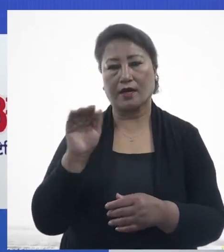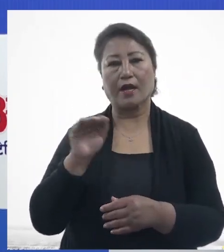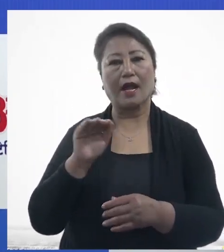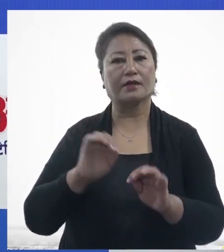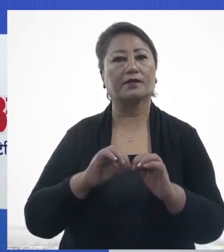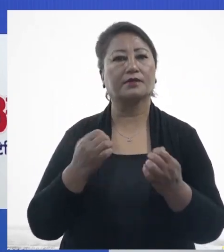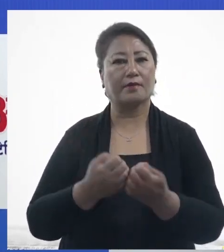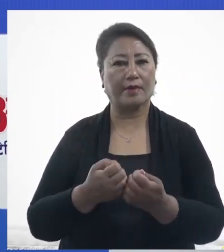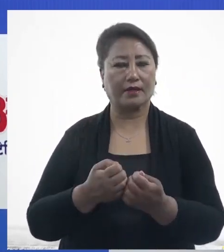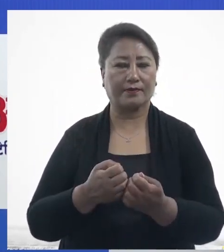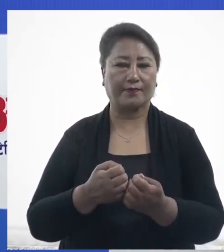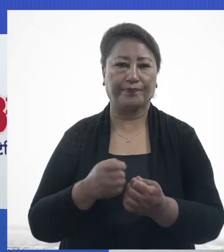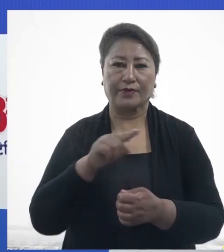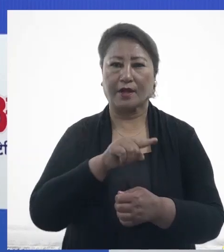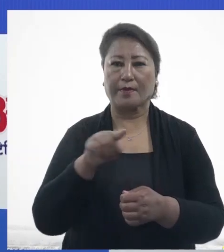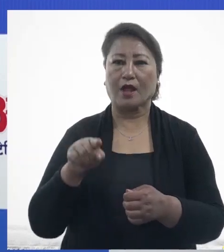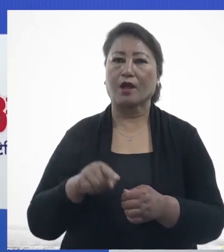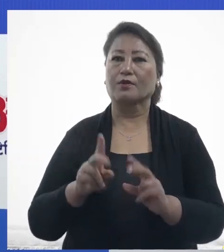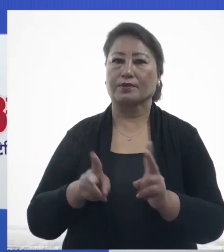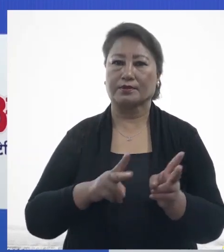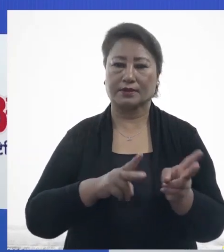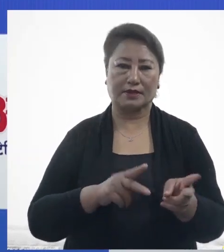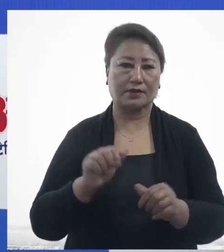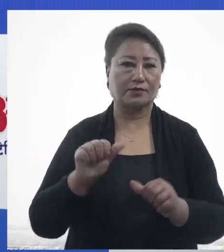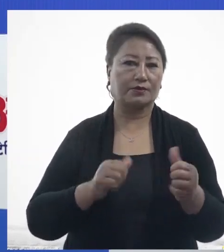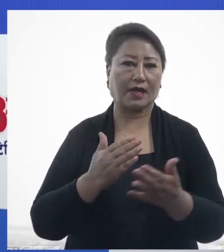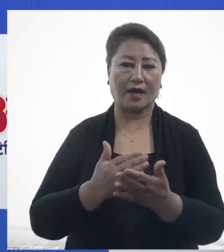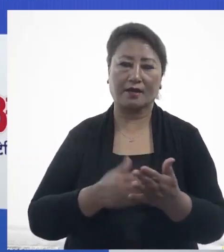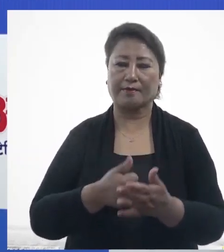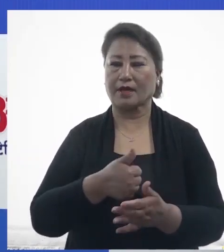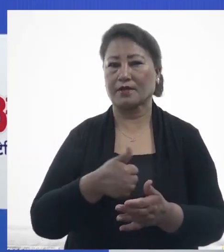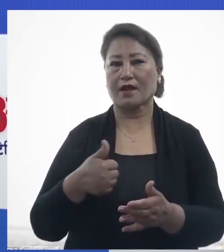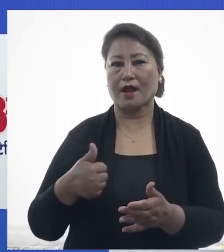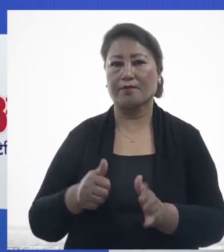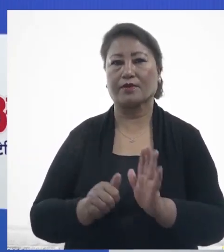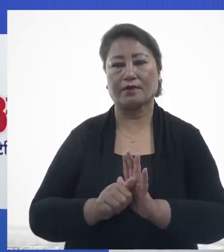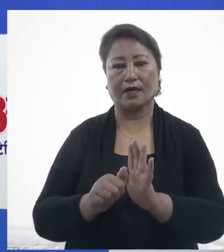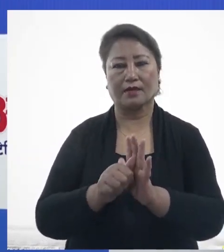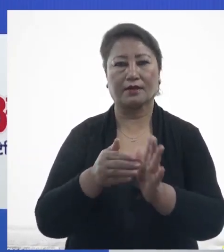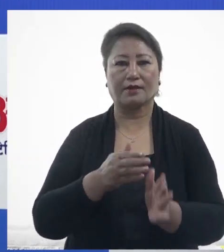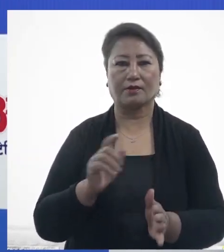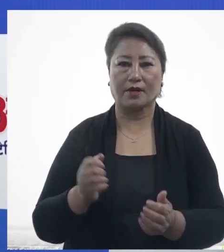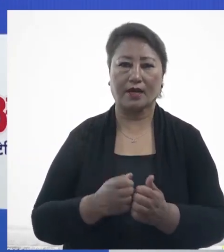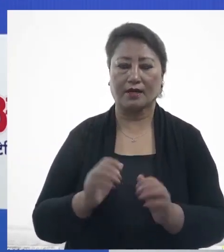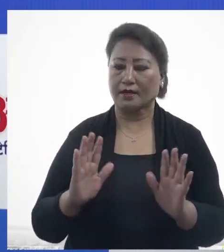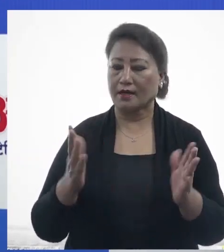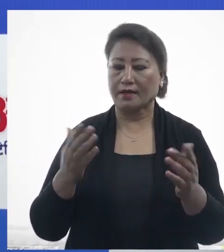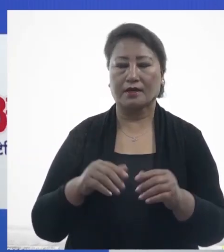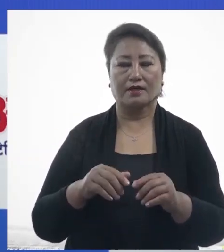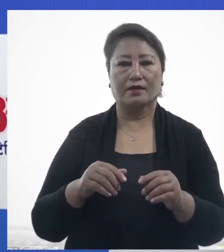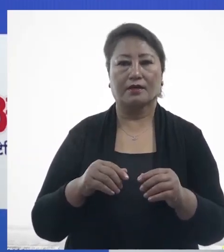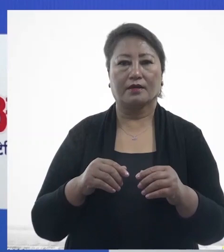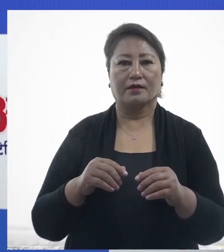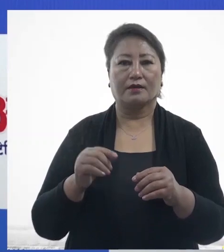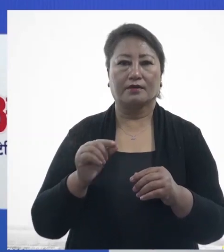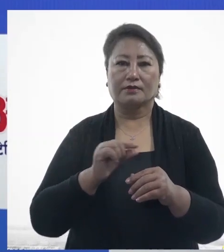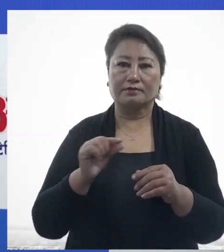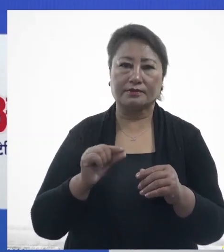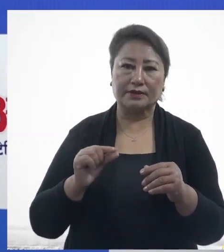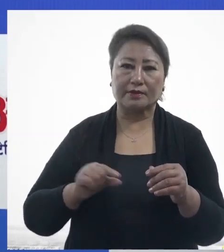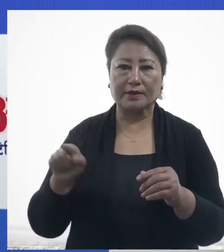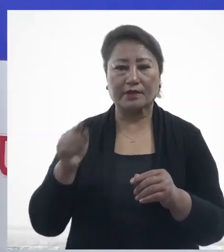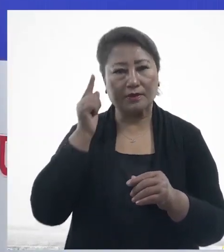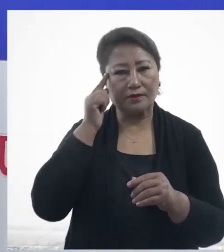होइन तपाईँहरूको त्यो जुन कार्यक्रमलाई अझ चाहिँ अगाडि बढाउनको लागि के चिजहरू गर्न पाए हुन्थ्यो होला भनी